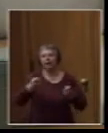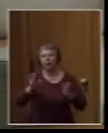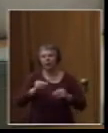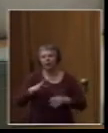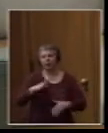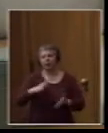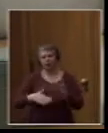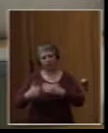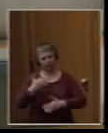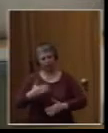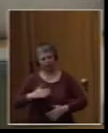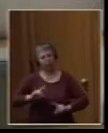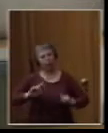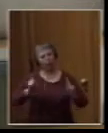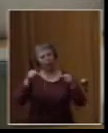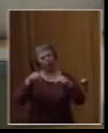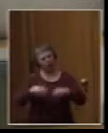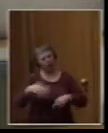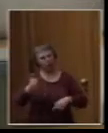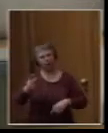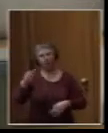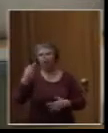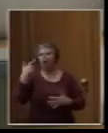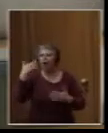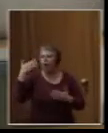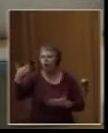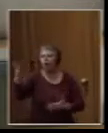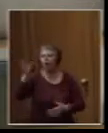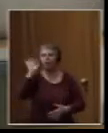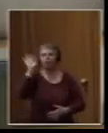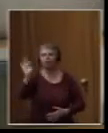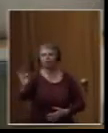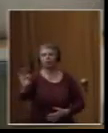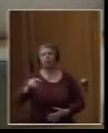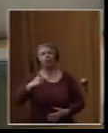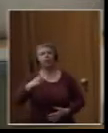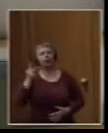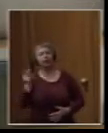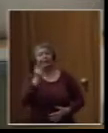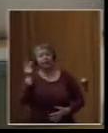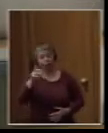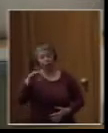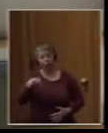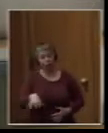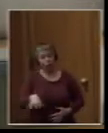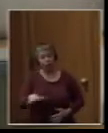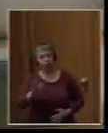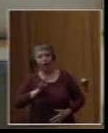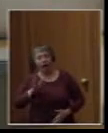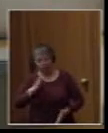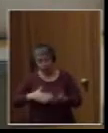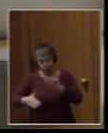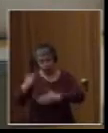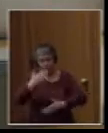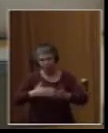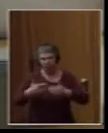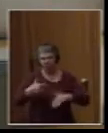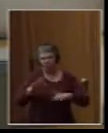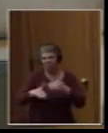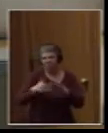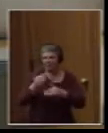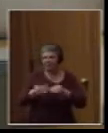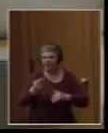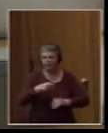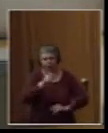σκοπό, αυτόν της δημιουργίας μιας κοινότητας, ενός κοινωνικού χώρου, όπου τα άτομα με αναπηρίες, ανεξαρτήτου του βαθμού και του είδους τους,